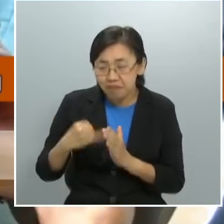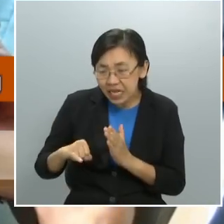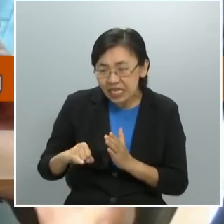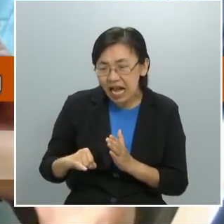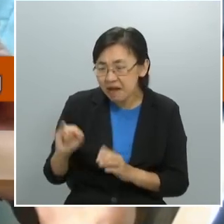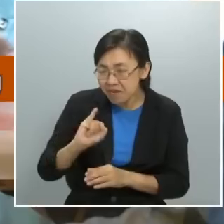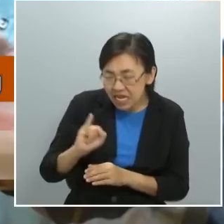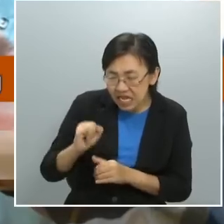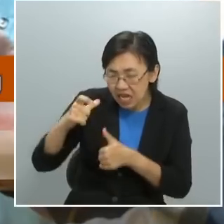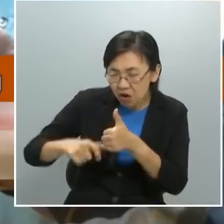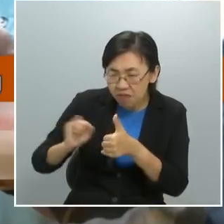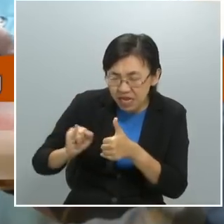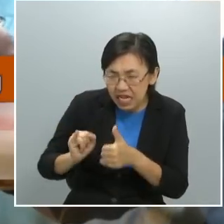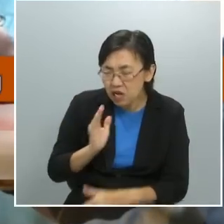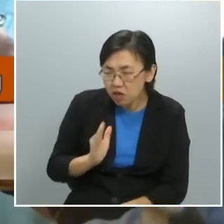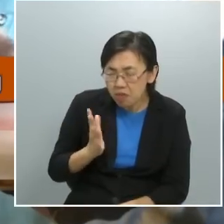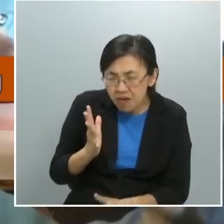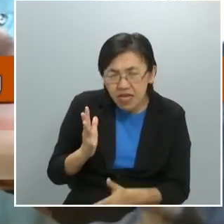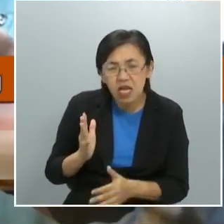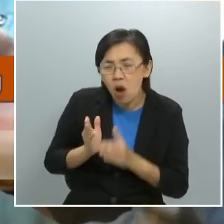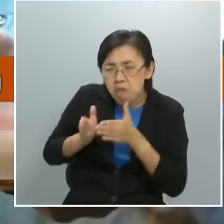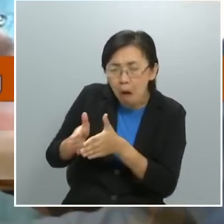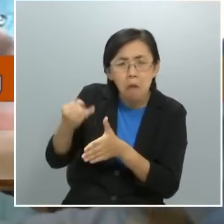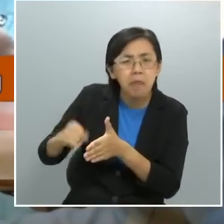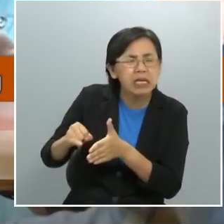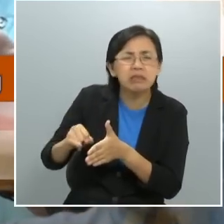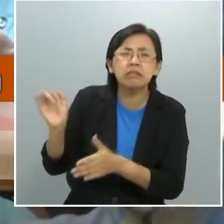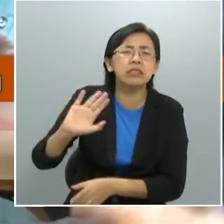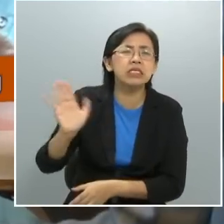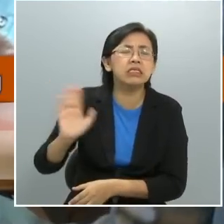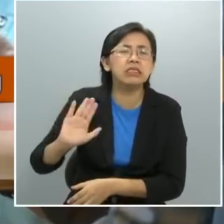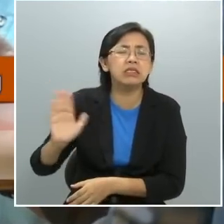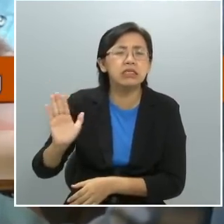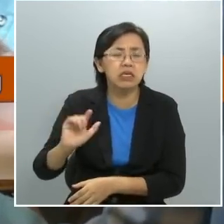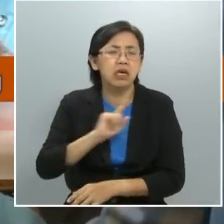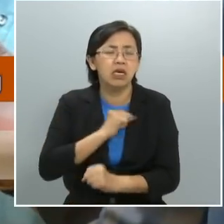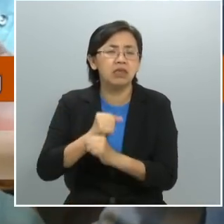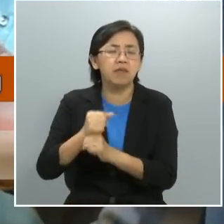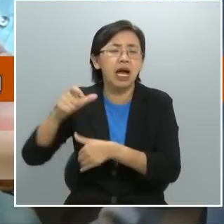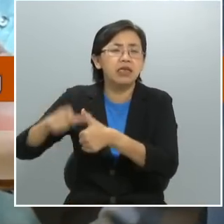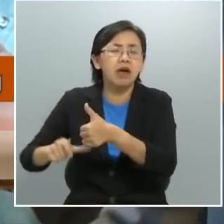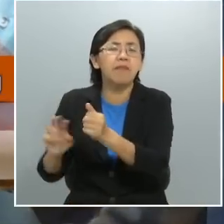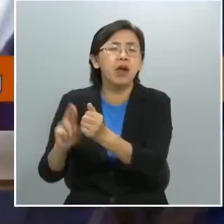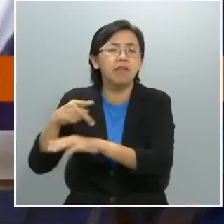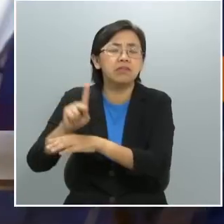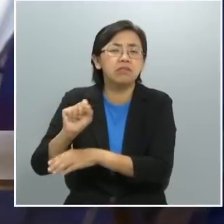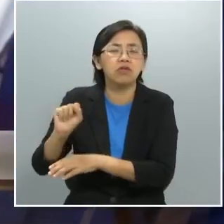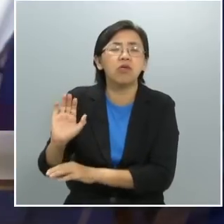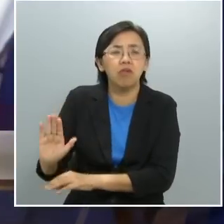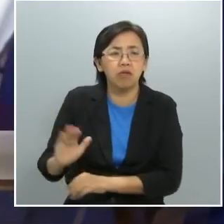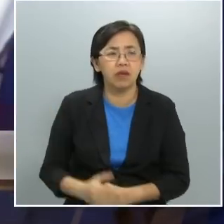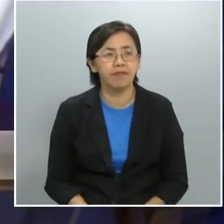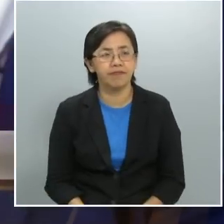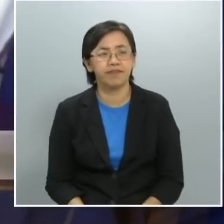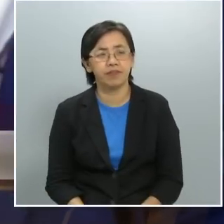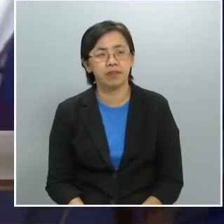ไม่ตรงไปตรงมาหรือข้อกล่าวหาอะไรที่รุนแรงไปกว่าการปฏิบัติหน้าที่ของคุณปฏิพัฒน ์ว่าเราพย